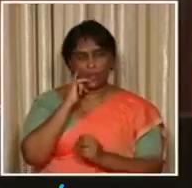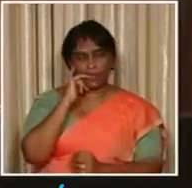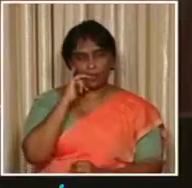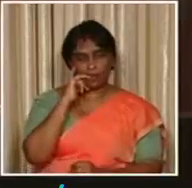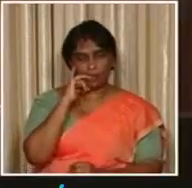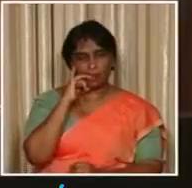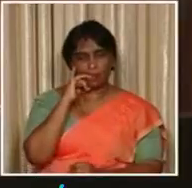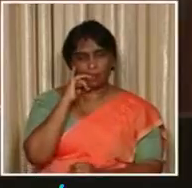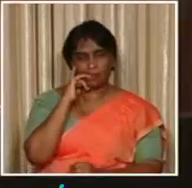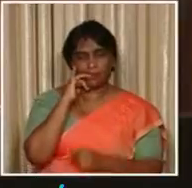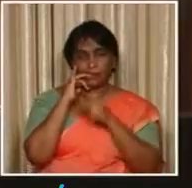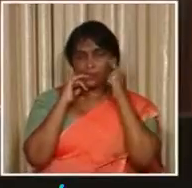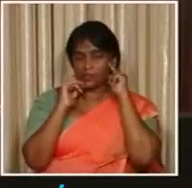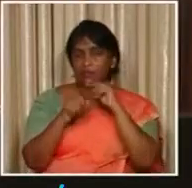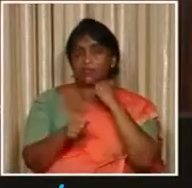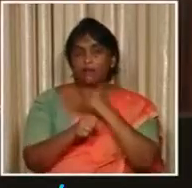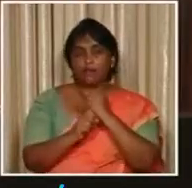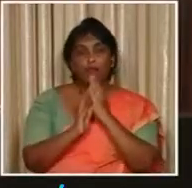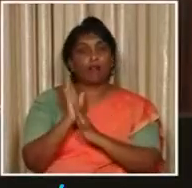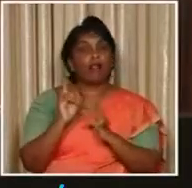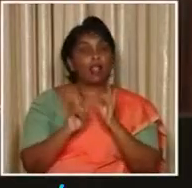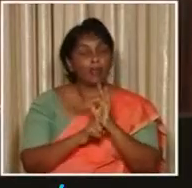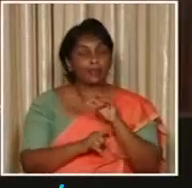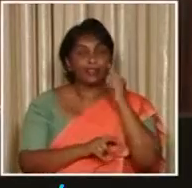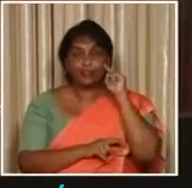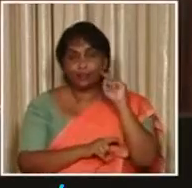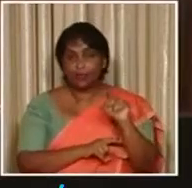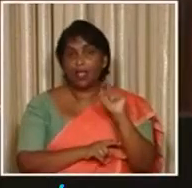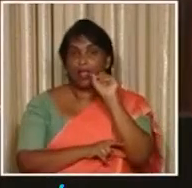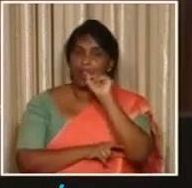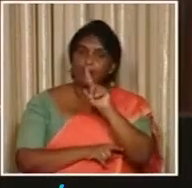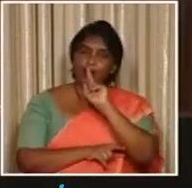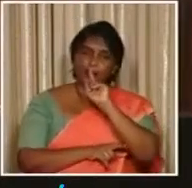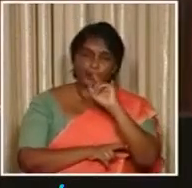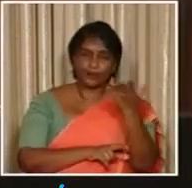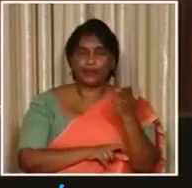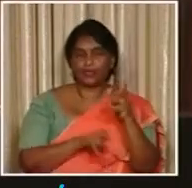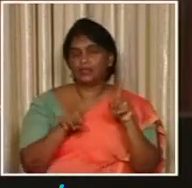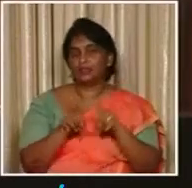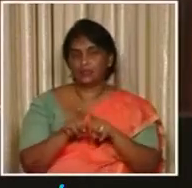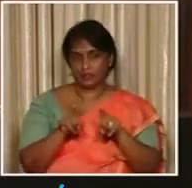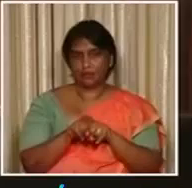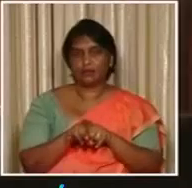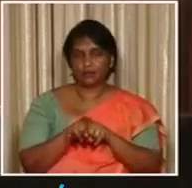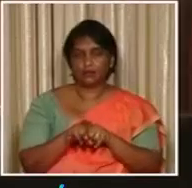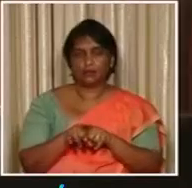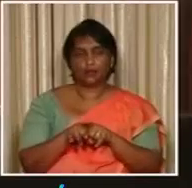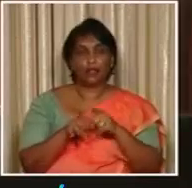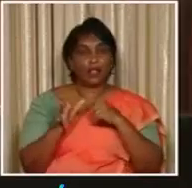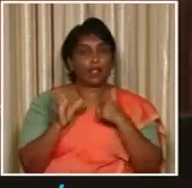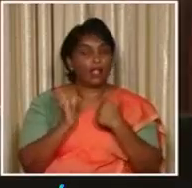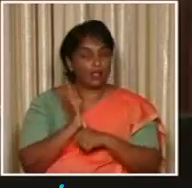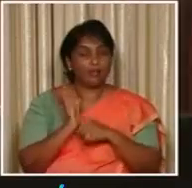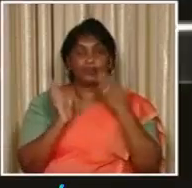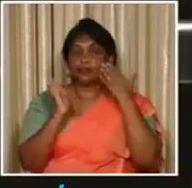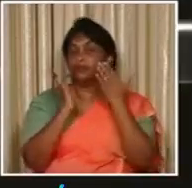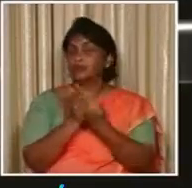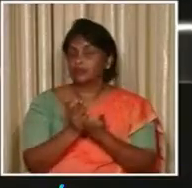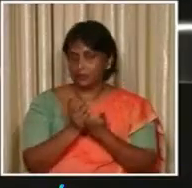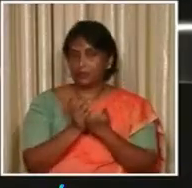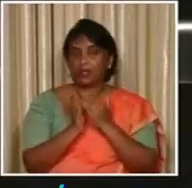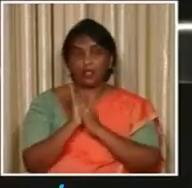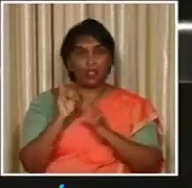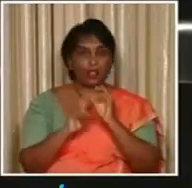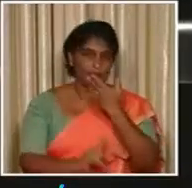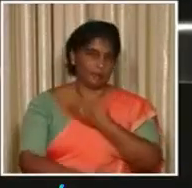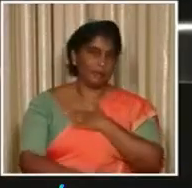මෙතුමා කතා කරේ මේ ආණ්ඩු පක්ෂයේ මන්ත්‍රීවරයෙක් හැටියට නම නොකියුවත් ඇඟ වෙන ආකාරයට ඉදිරිපත් කරපු ඒ පනත් කටුපත ඉදිරිපත් කරපු මන්ත්‍රීවරයා